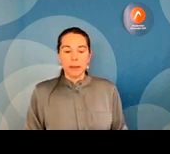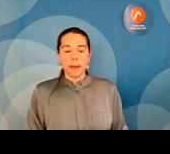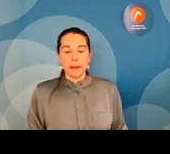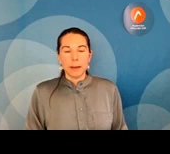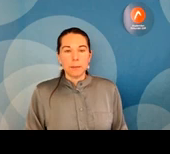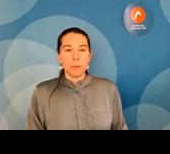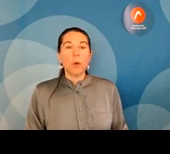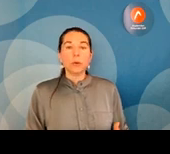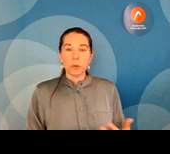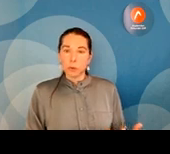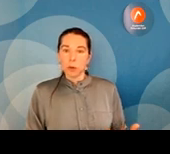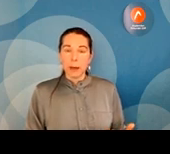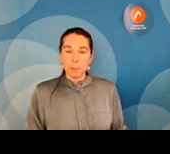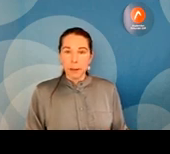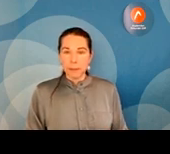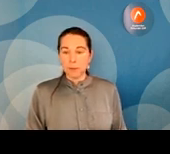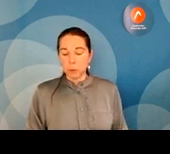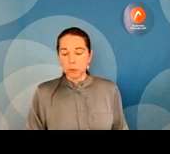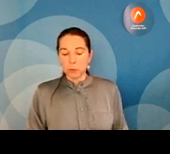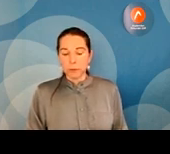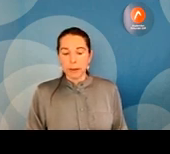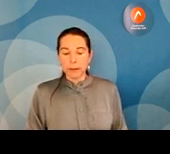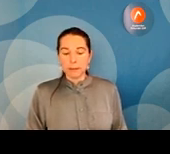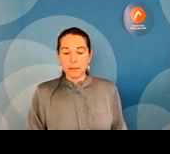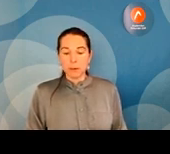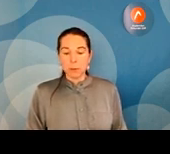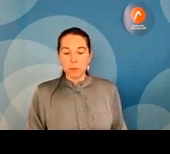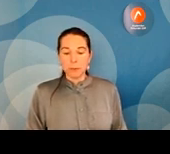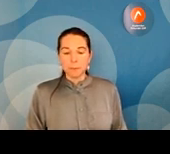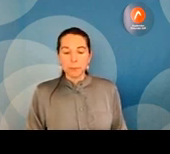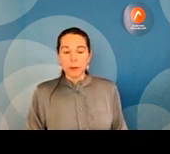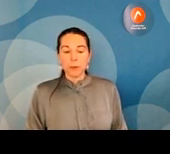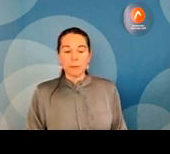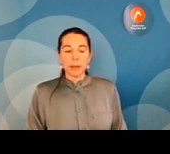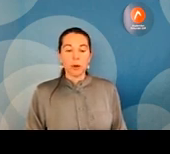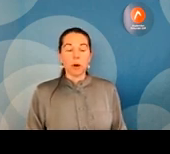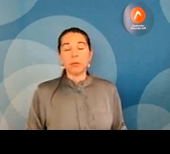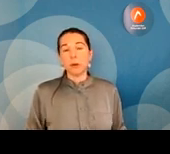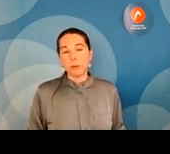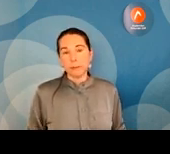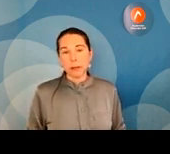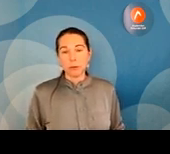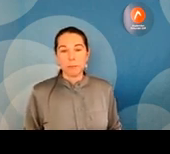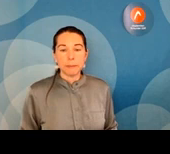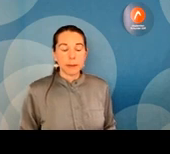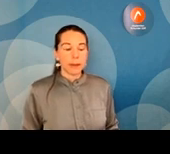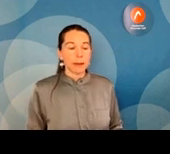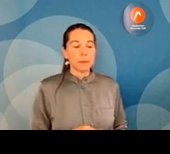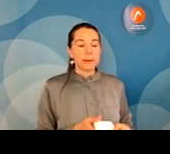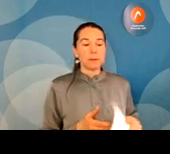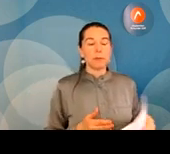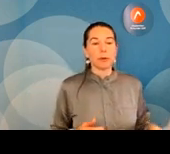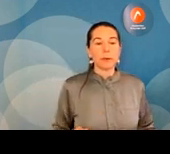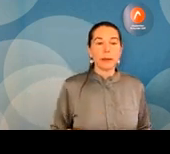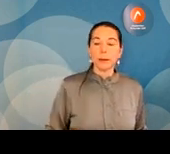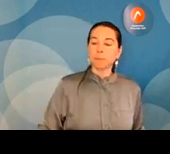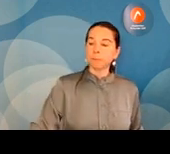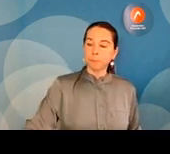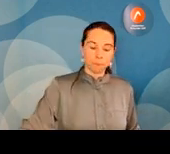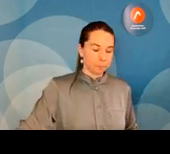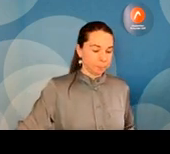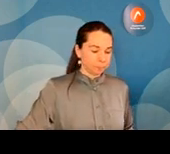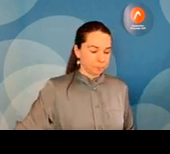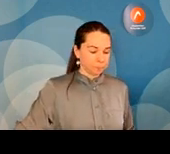trygghetssystem också då ska anpassas utifrån hur verkligheten ser ut. Så att vi kan ha förutsättningar för ett bättre arbetsliv för